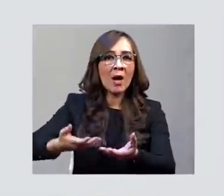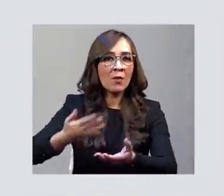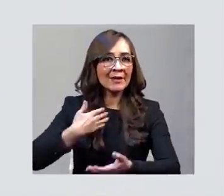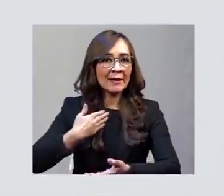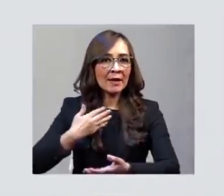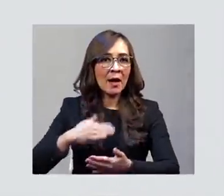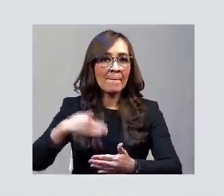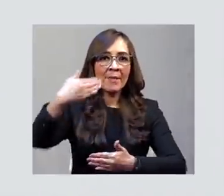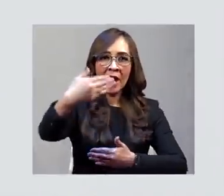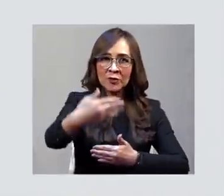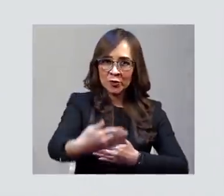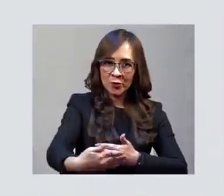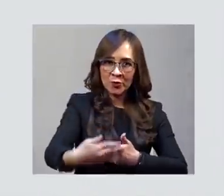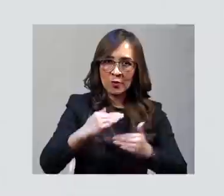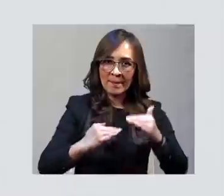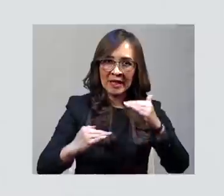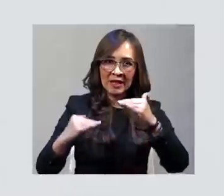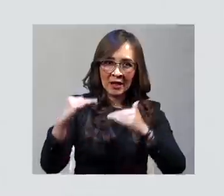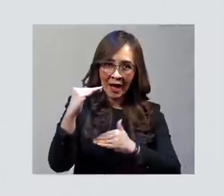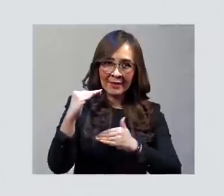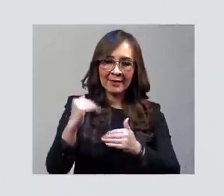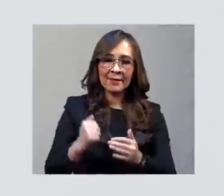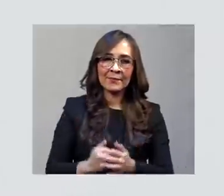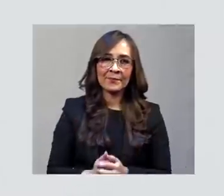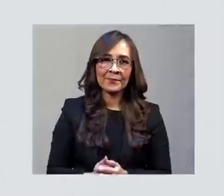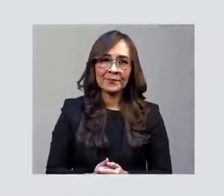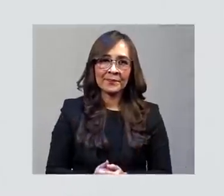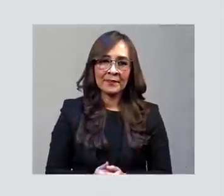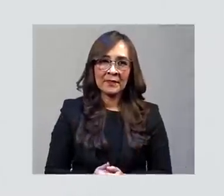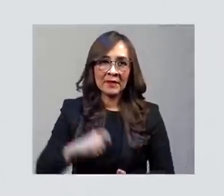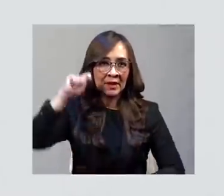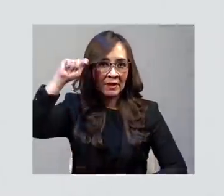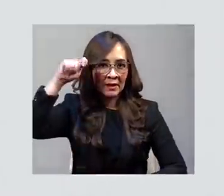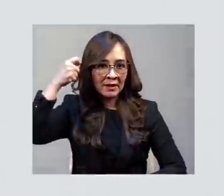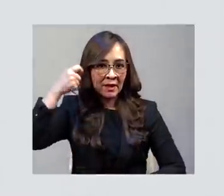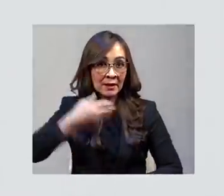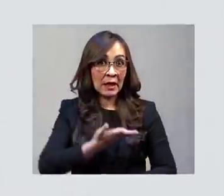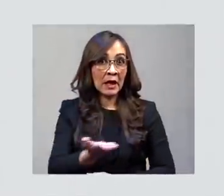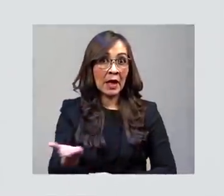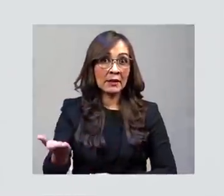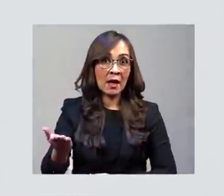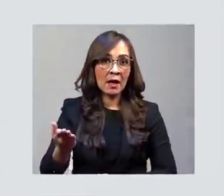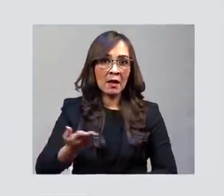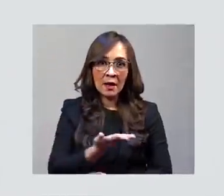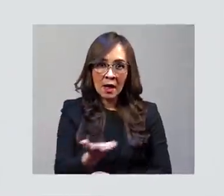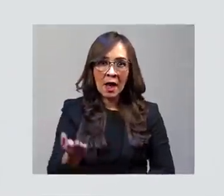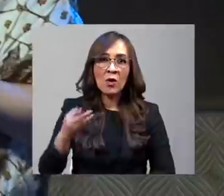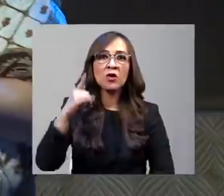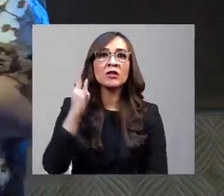Jemaat Tuhan dari Gereja Bethel Indonesia Goshen yang ada di Surabaya, izinkan saya mengingatkan buat saudara, engkau harus tetap maju.